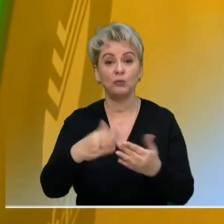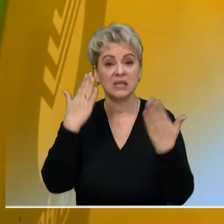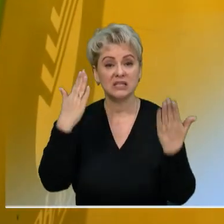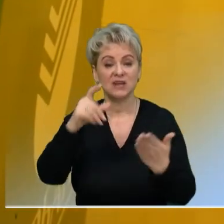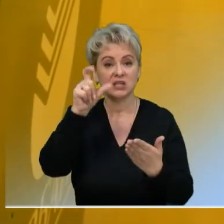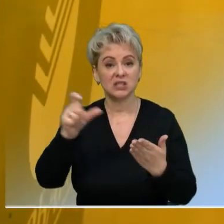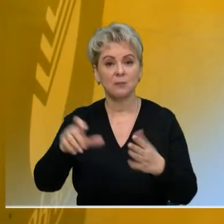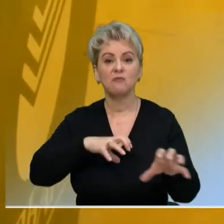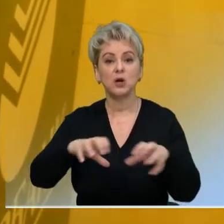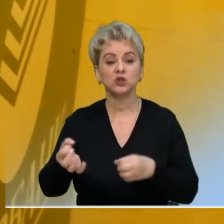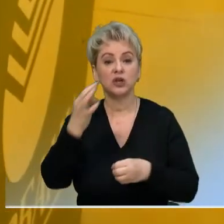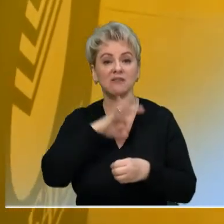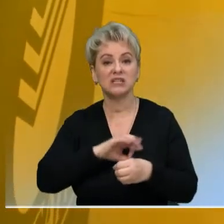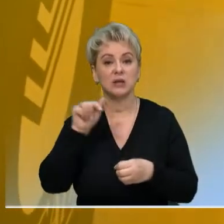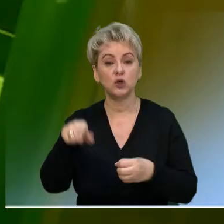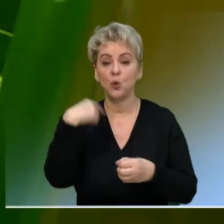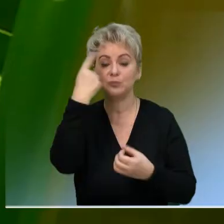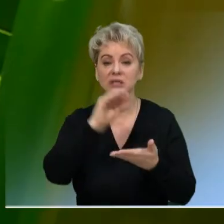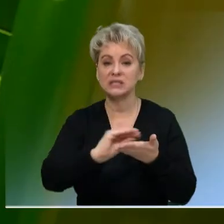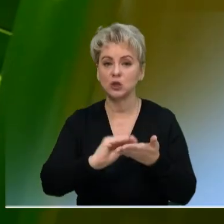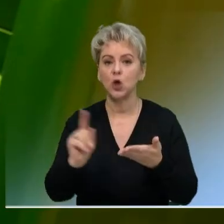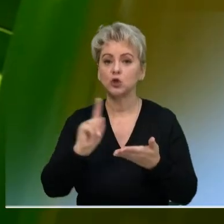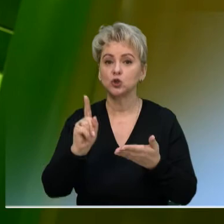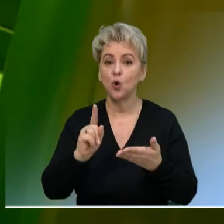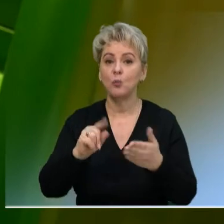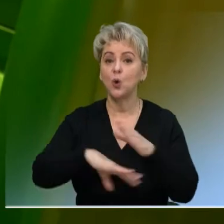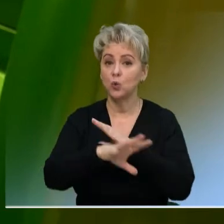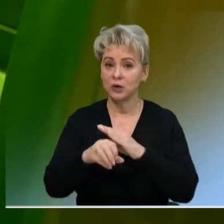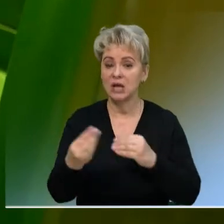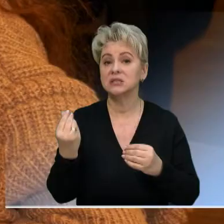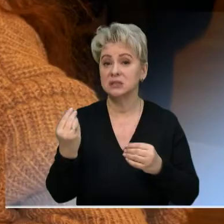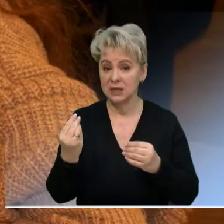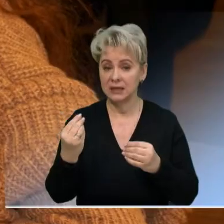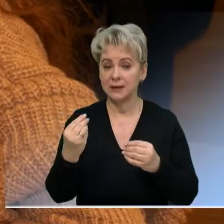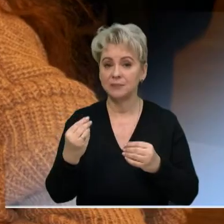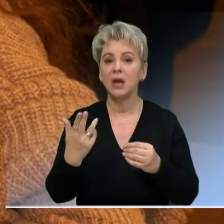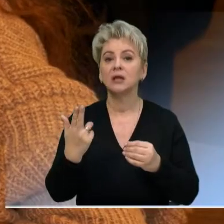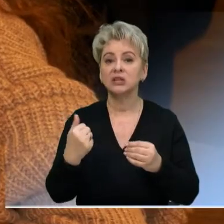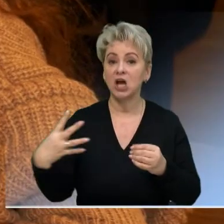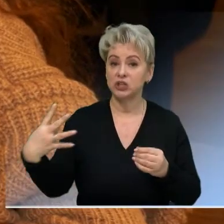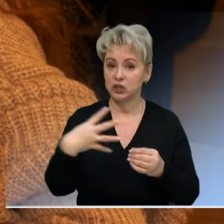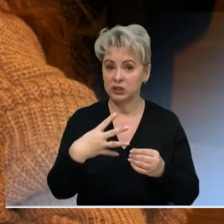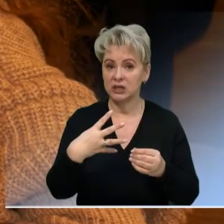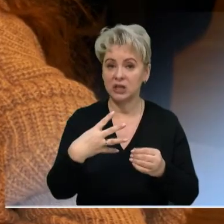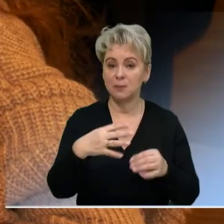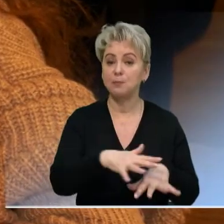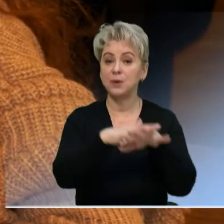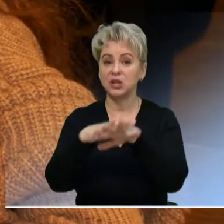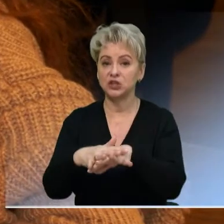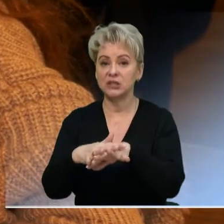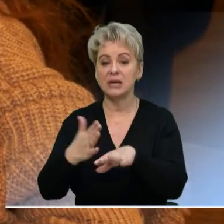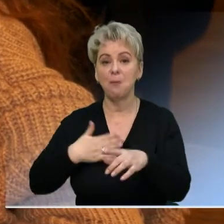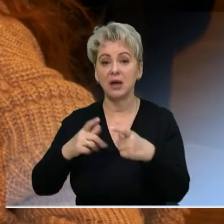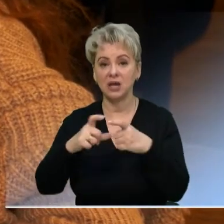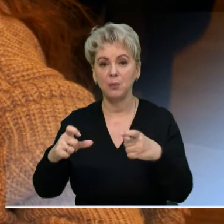2 неизвестным лицам. Мошенники воспользовались ее персональными данными, чтобы обогатиться на крупную сумму. Да, 4000 сняли с моей